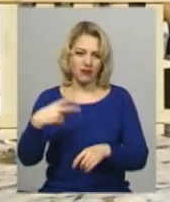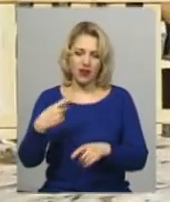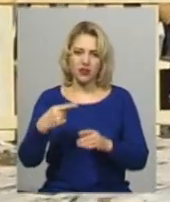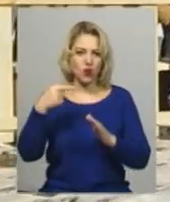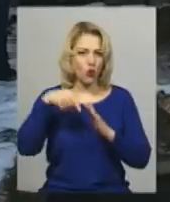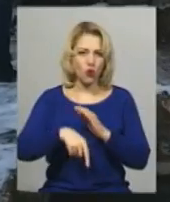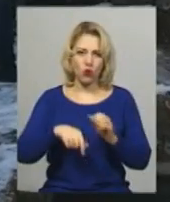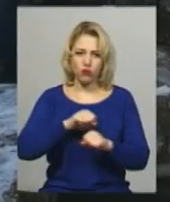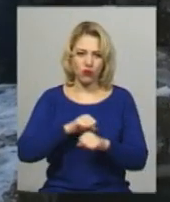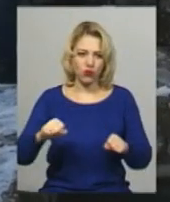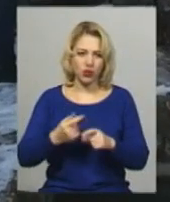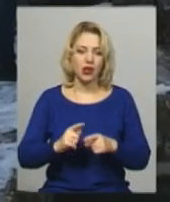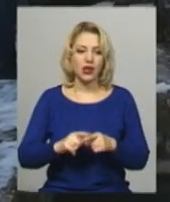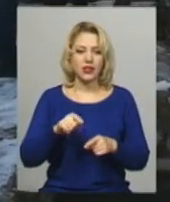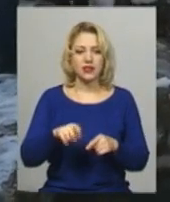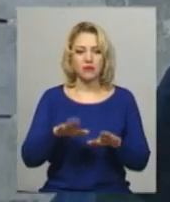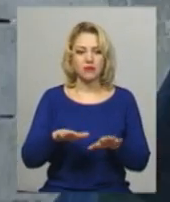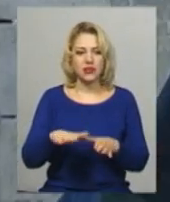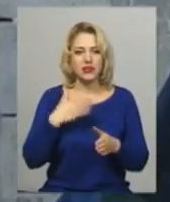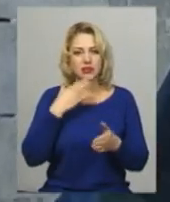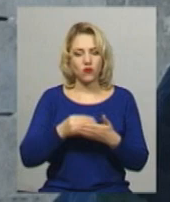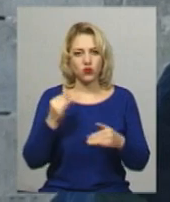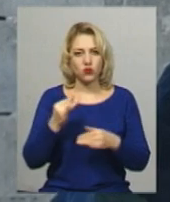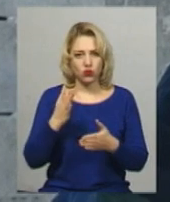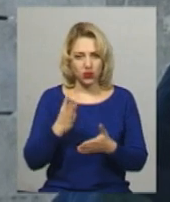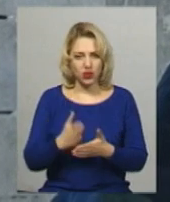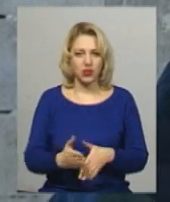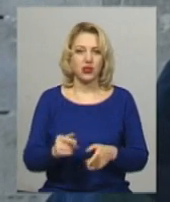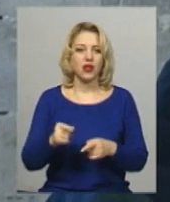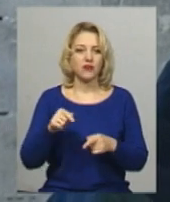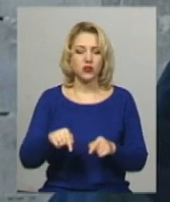за словами сільського голови, воно має свою історію. В даного місця